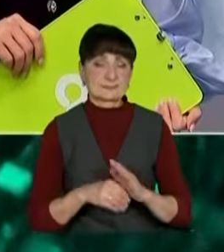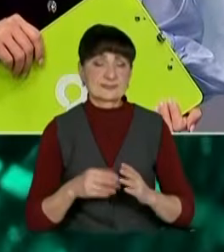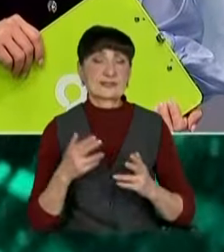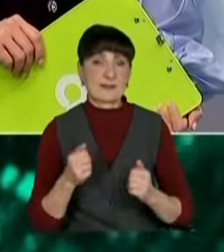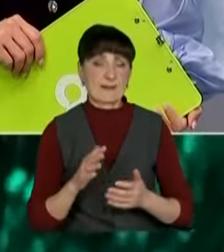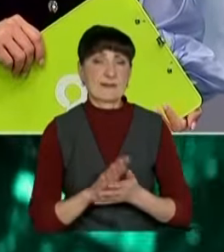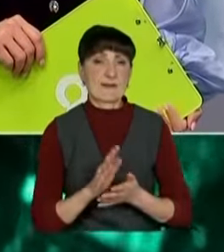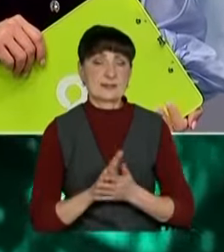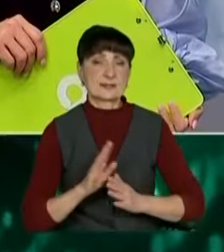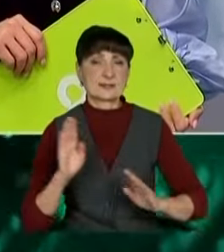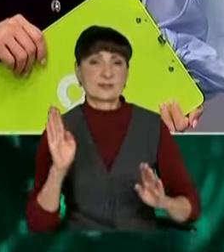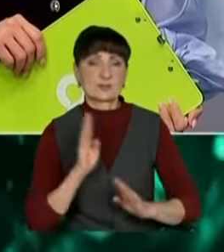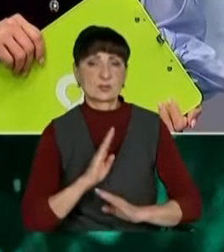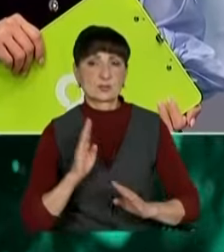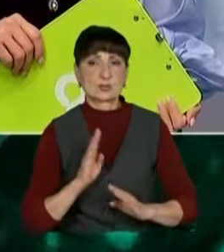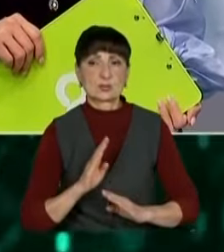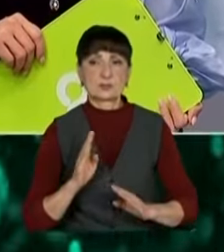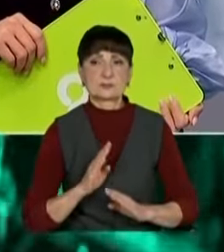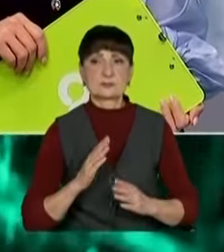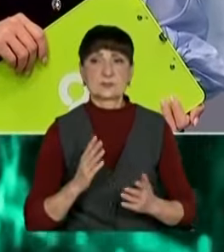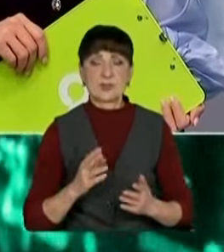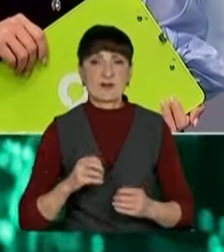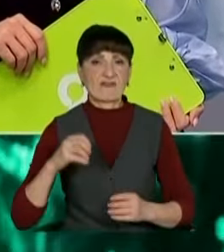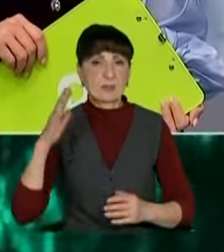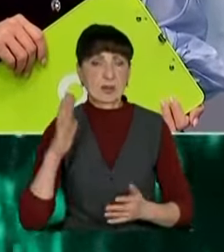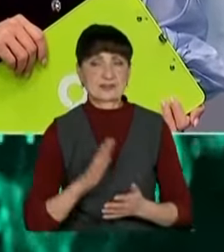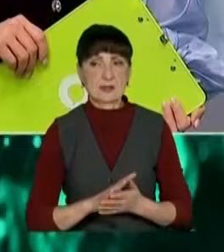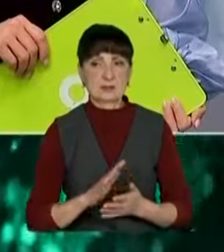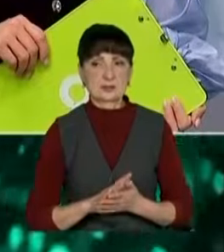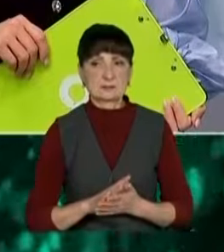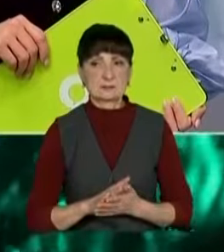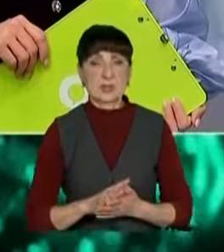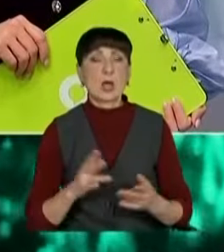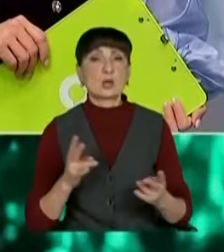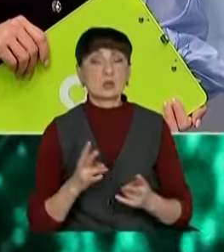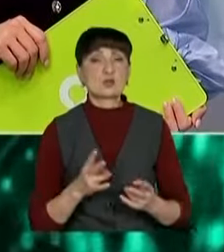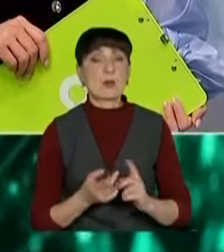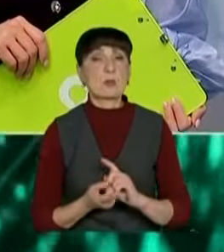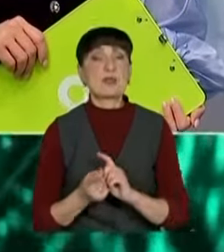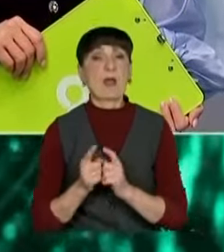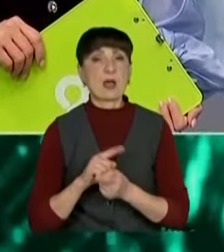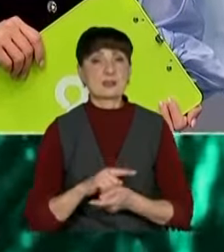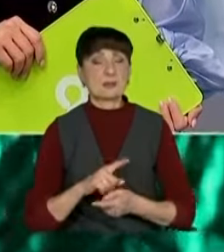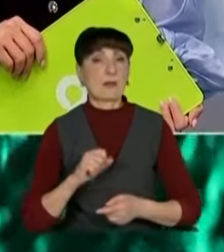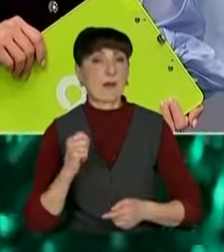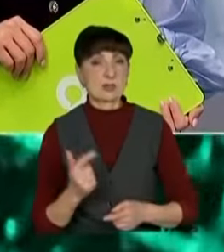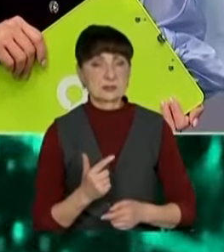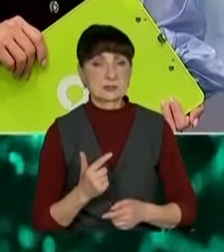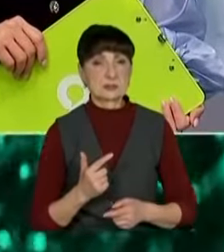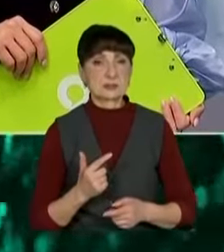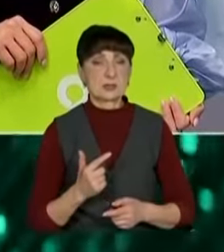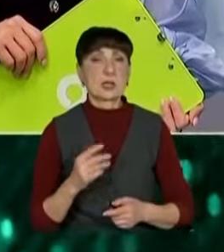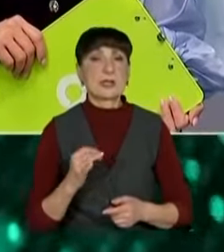дает в этом, в долю выбросах. Надо переходить на газовые,